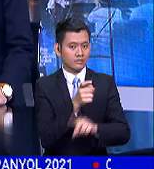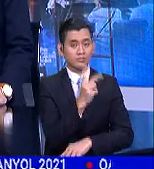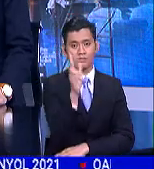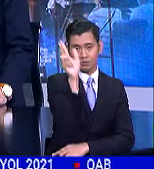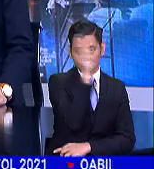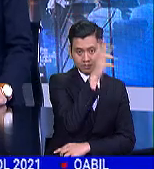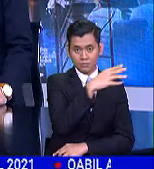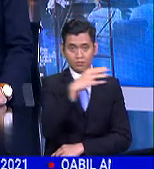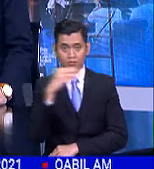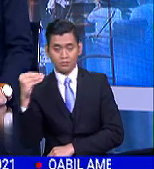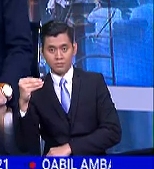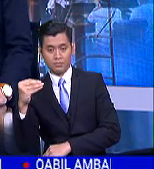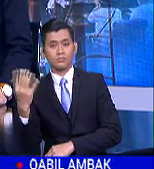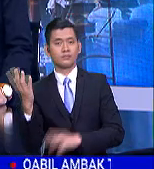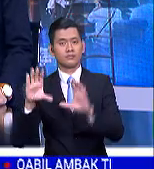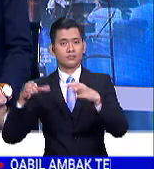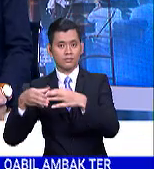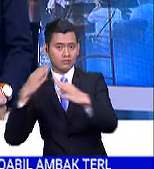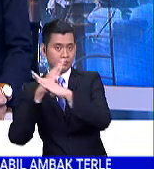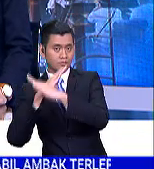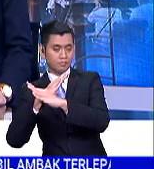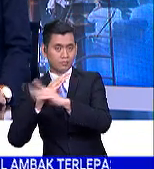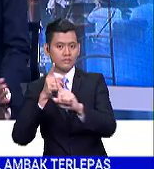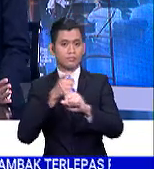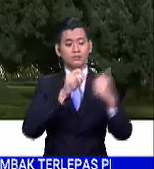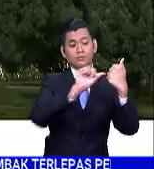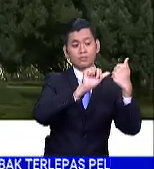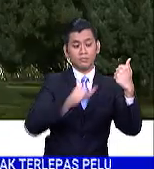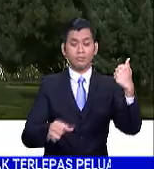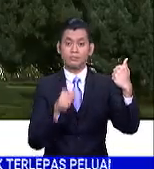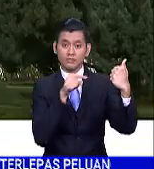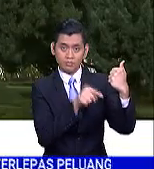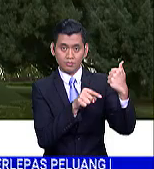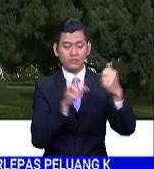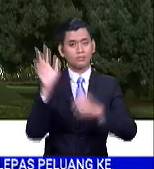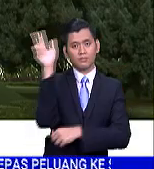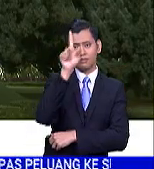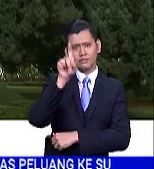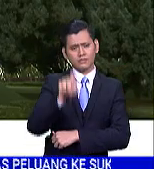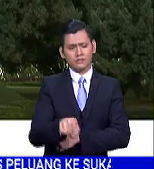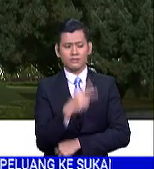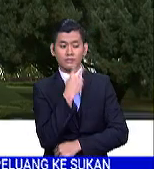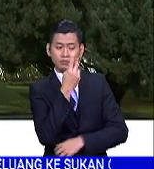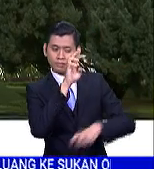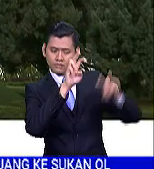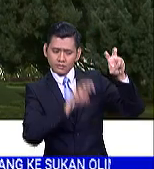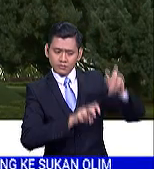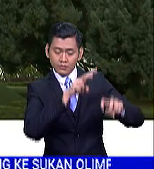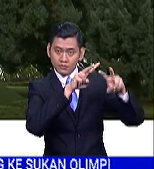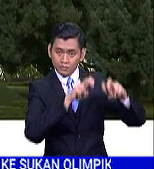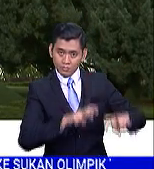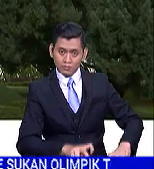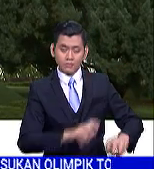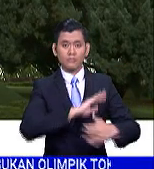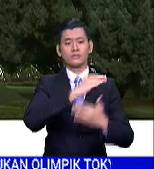dan pembangkang di dalam jawatankuasa berkenaan. Jelasnya, kerajaan perlu memperhalusi semua perkara bagi mengelak